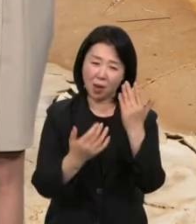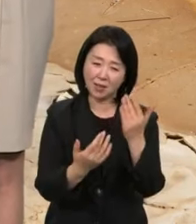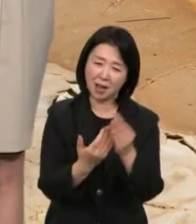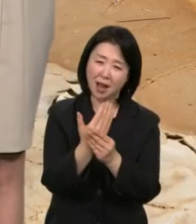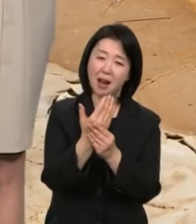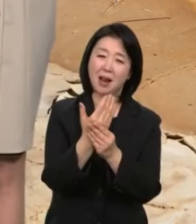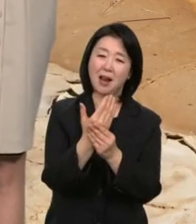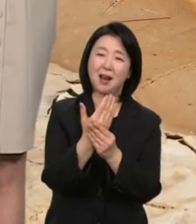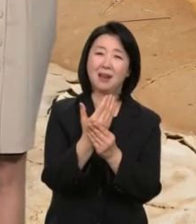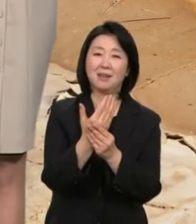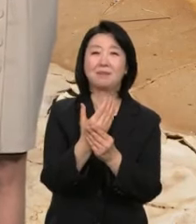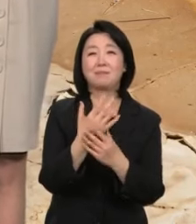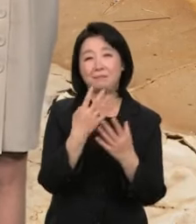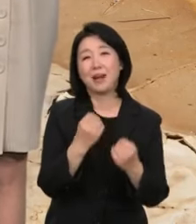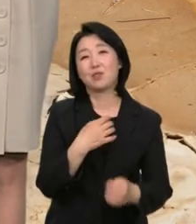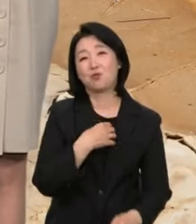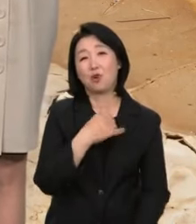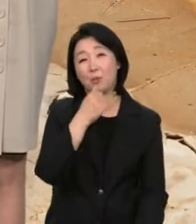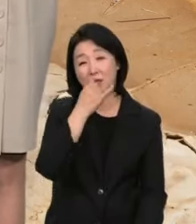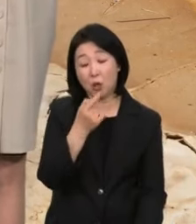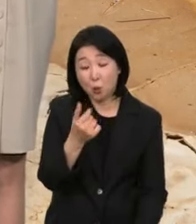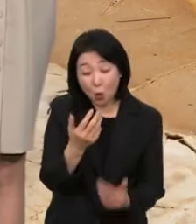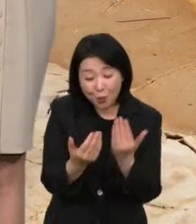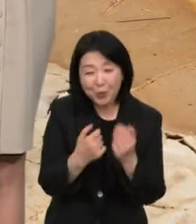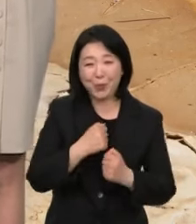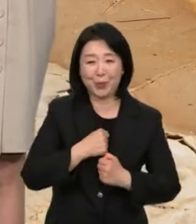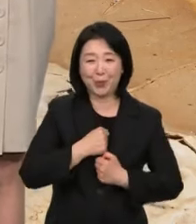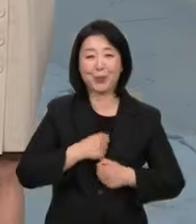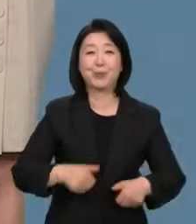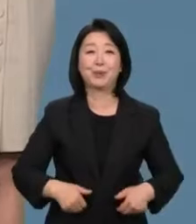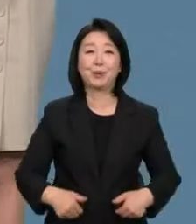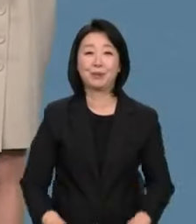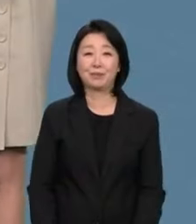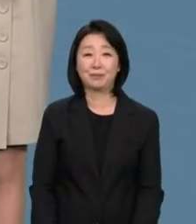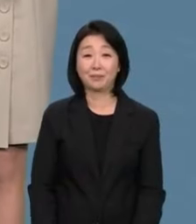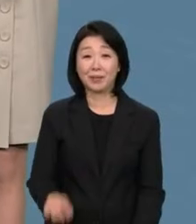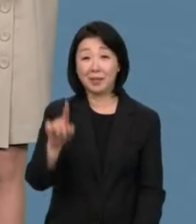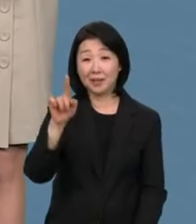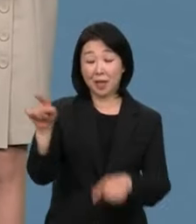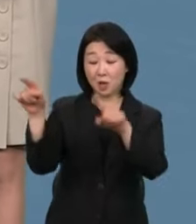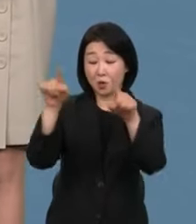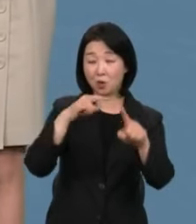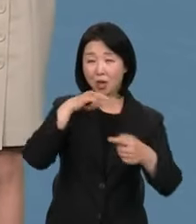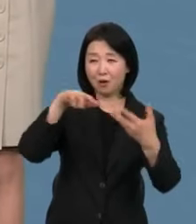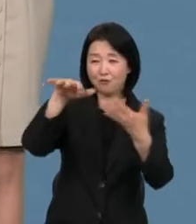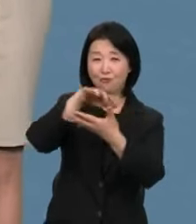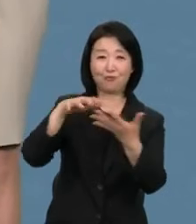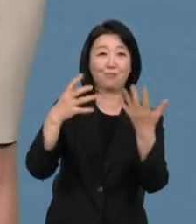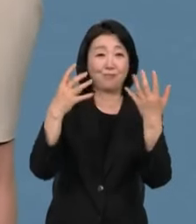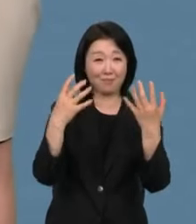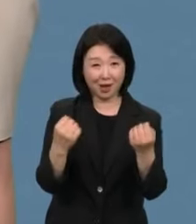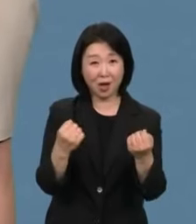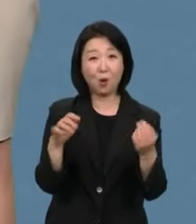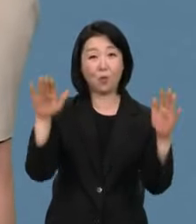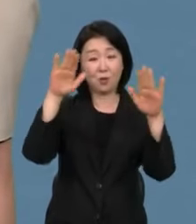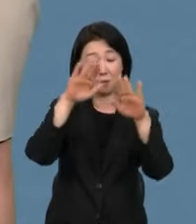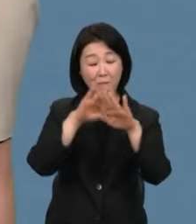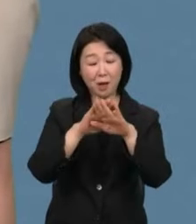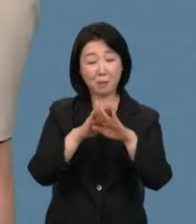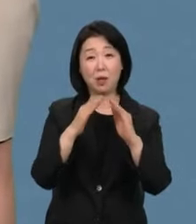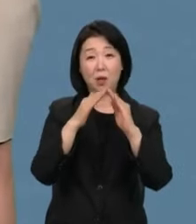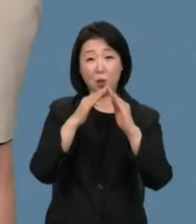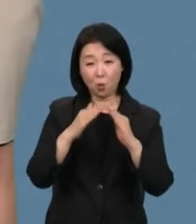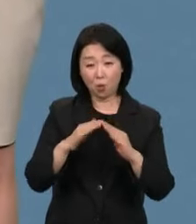발생할 가능성이 높겠습니다. 작은 불씨도 조심하시기 바랍니다. 내일은 전국에 구름만 많겠고요. 오늘 밤까지